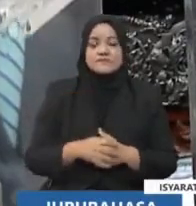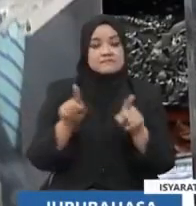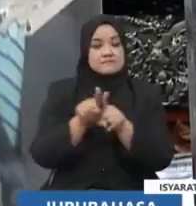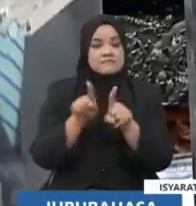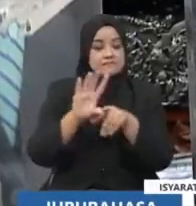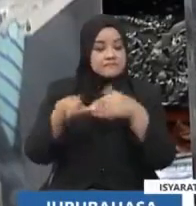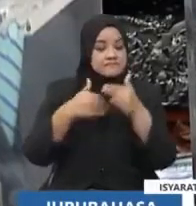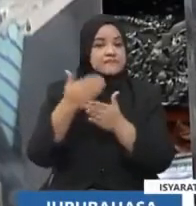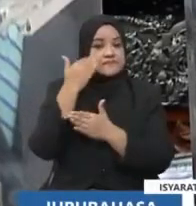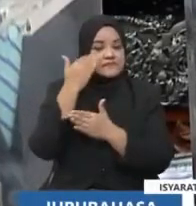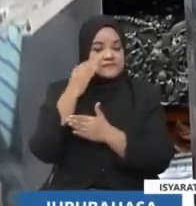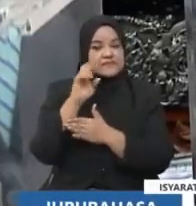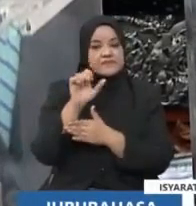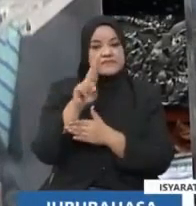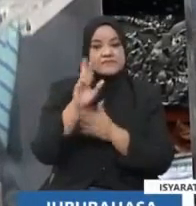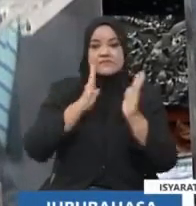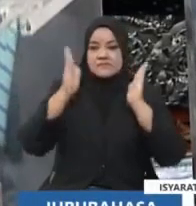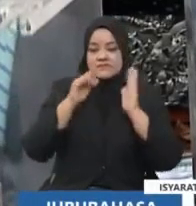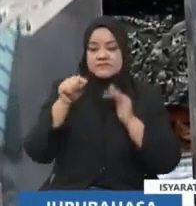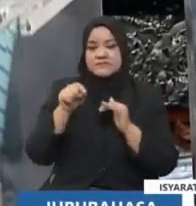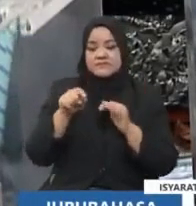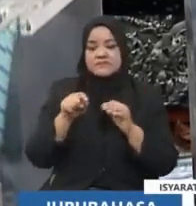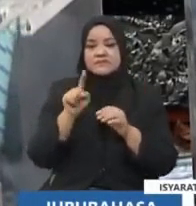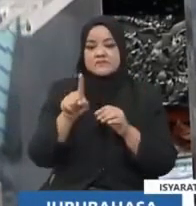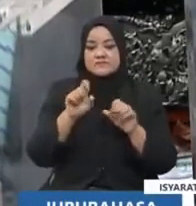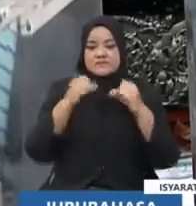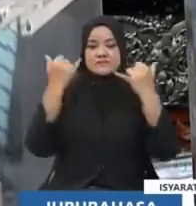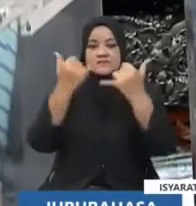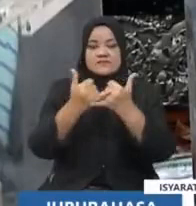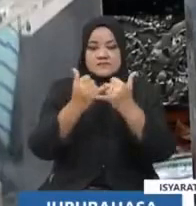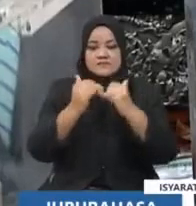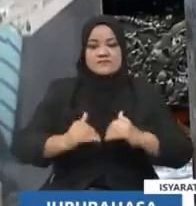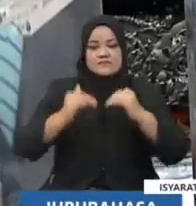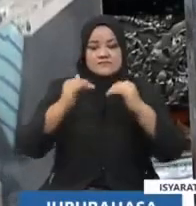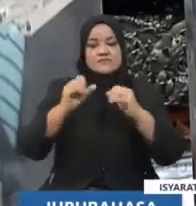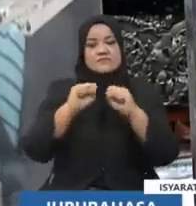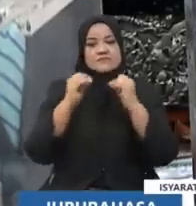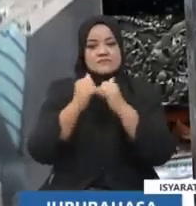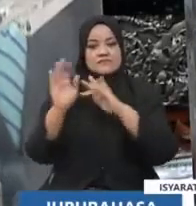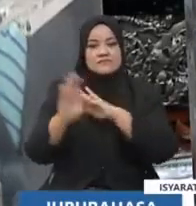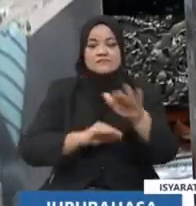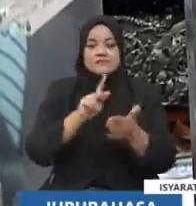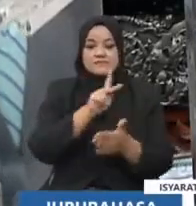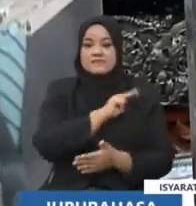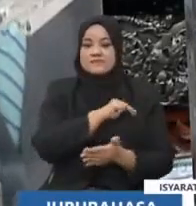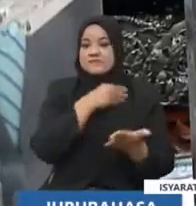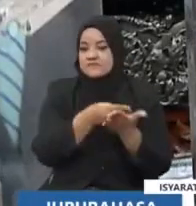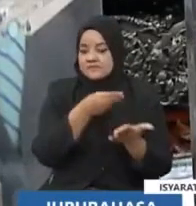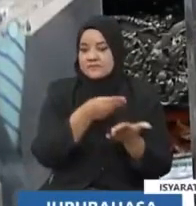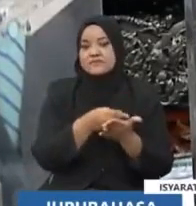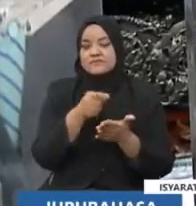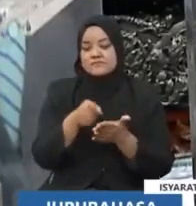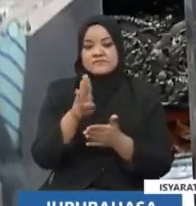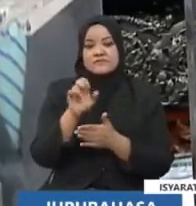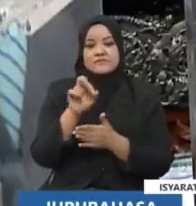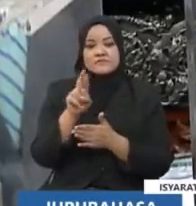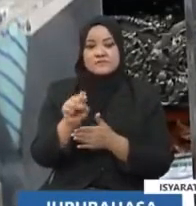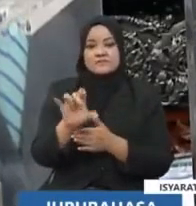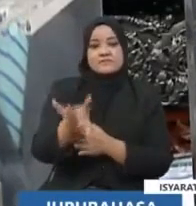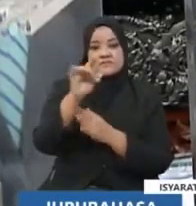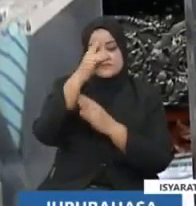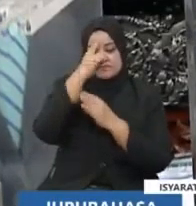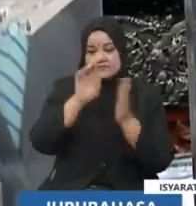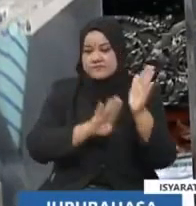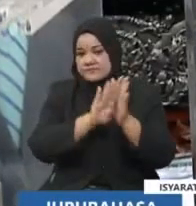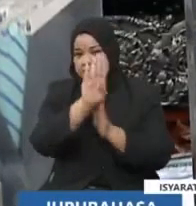sebagaimana semua maklum bahwa busa Malaysia alam merupakan satu NTT berstatus Serikat berhak di bawah kementerian keuangan cuman bosan Desa